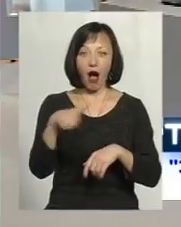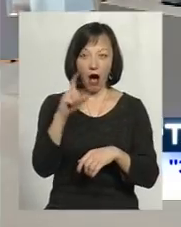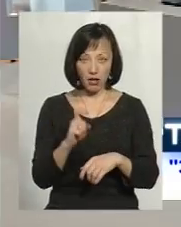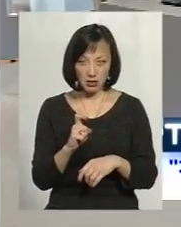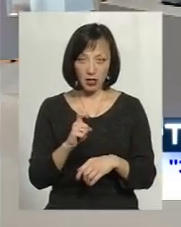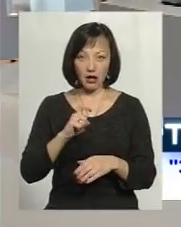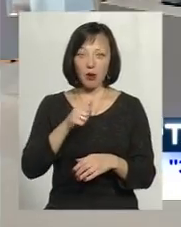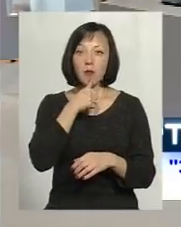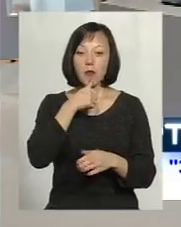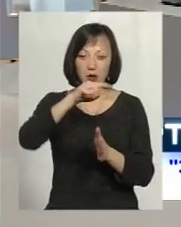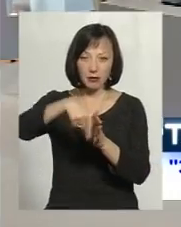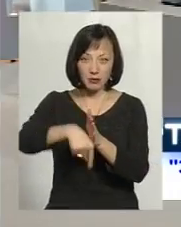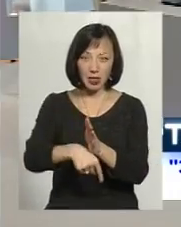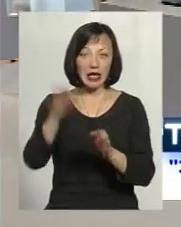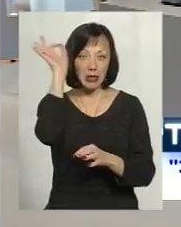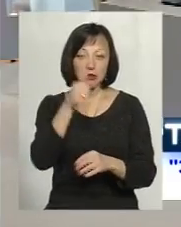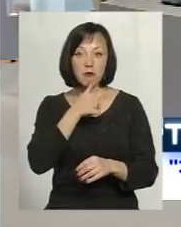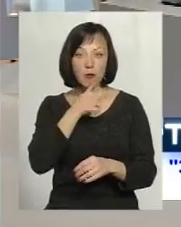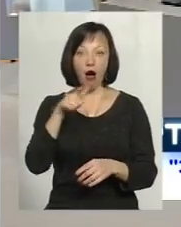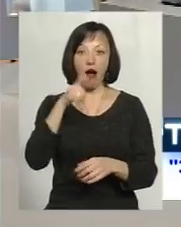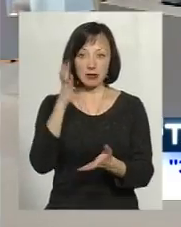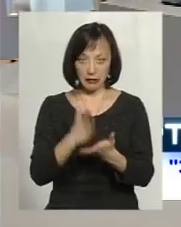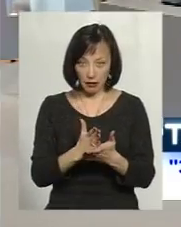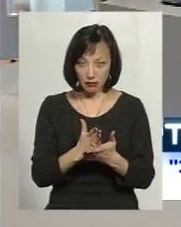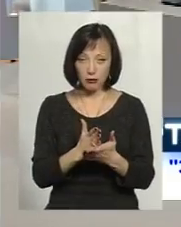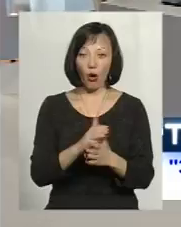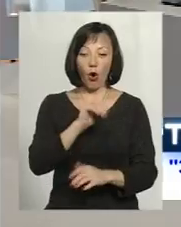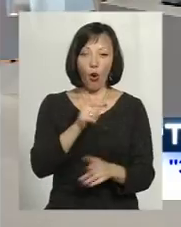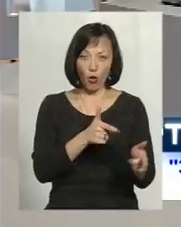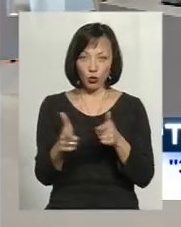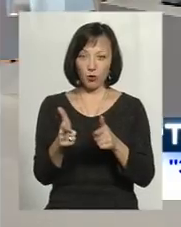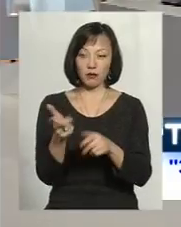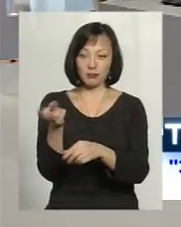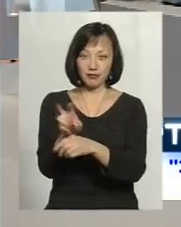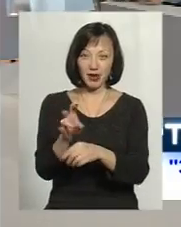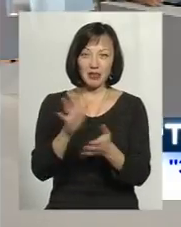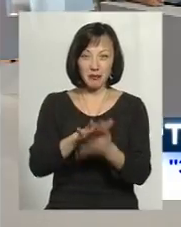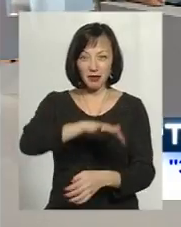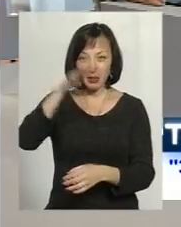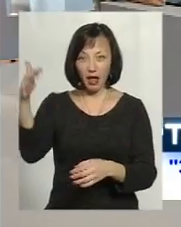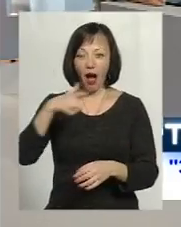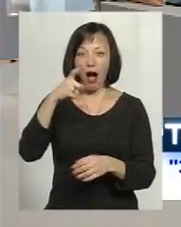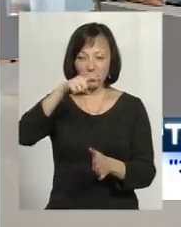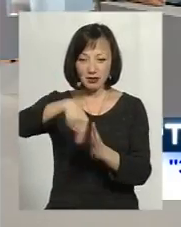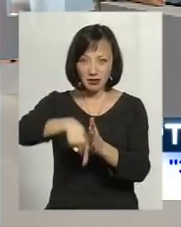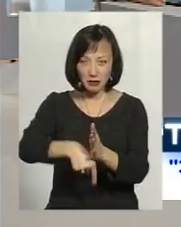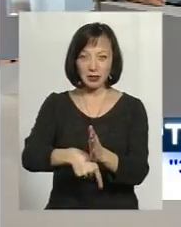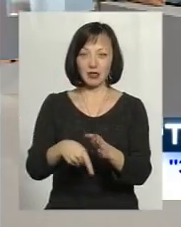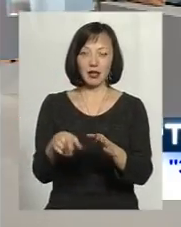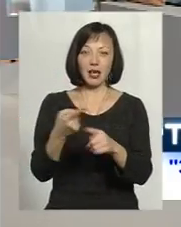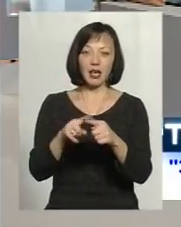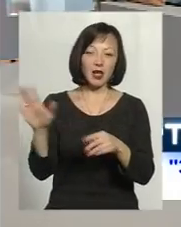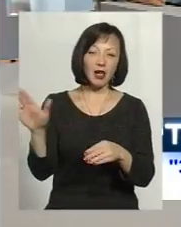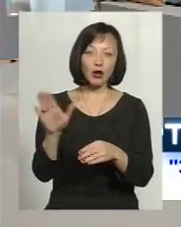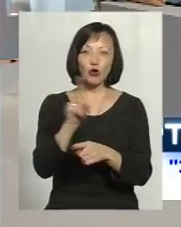бурили експериментальні сважини, побачили, що газ є, готові заходити до нас, дегазацію робити і мінімізувати або взагалі ліквідувати